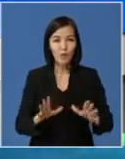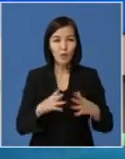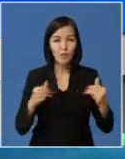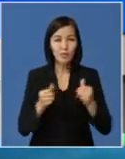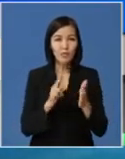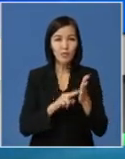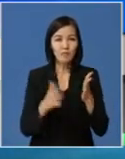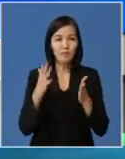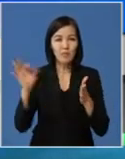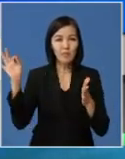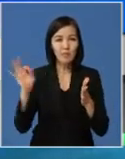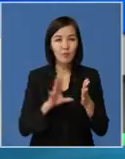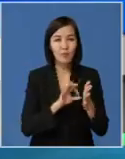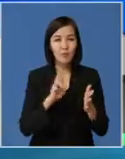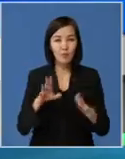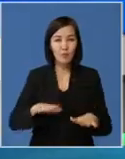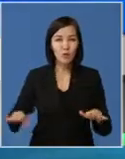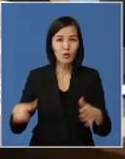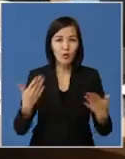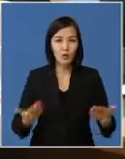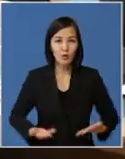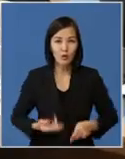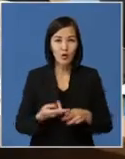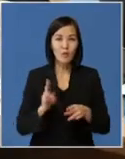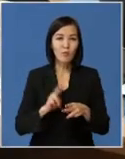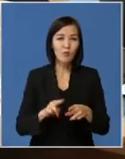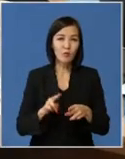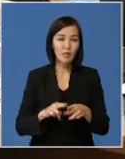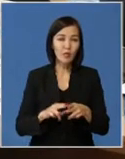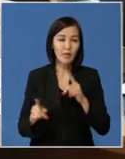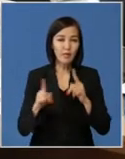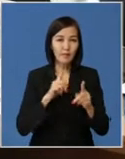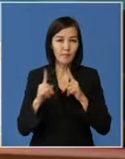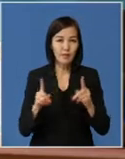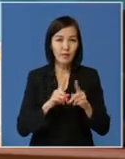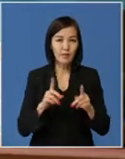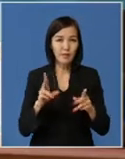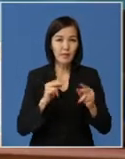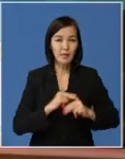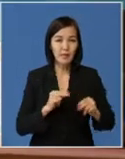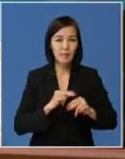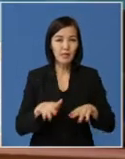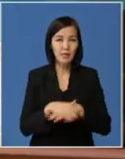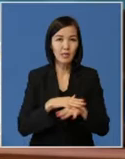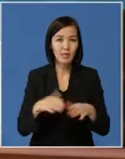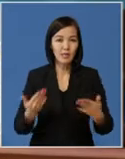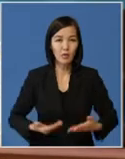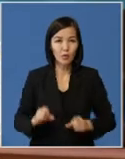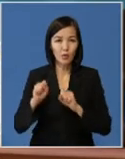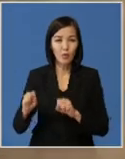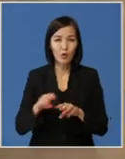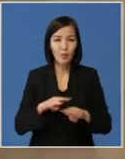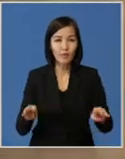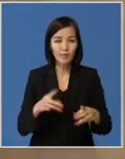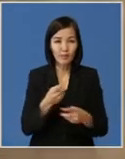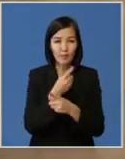астамы оңтүстік өңірлерде тұрады. Бұл туралы парламент мәжілісінің үкімет сағатында еңбек және халықты әлеуметтік қорғау министрі мәлімдеді. Сондықтан